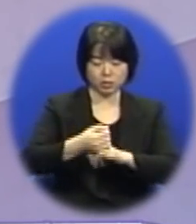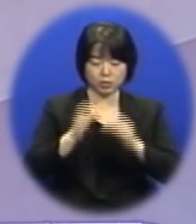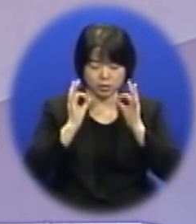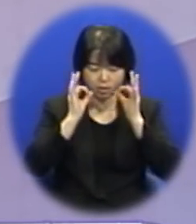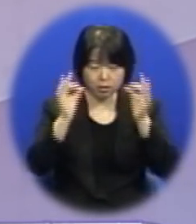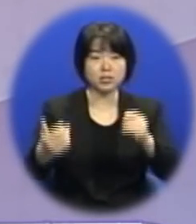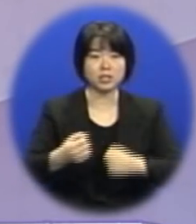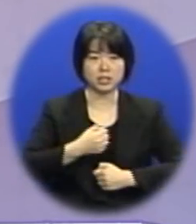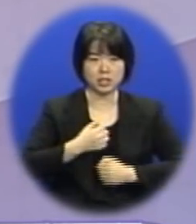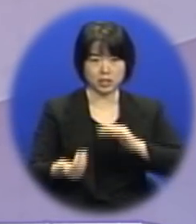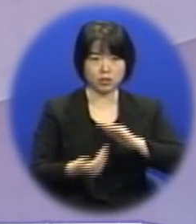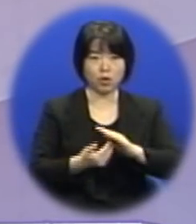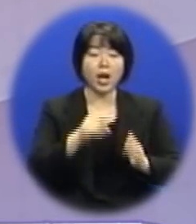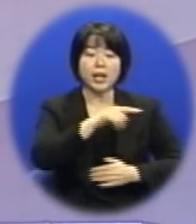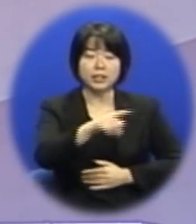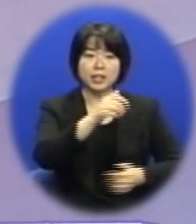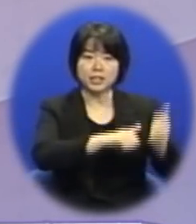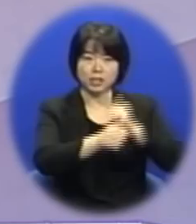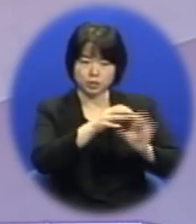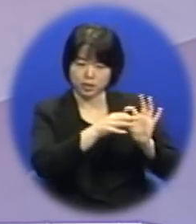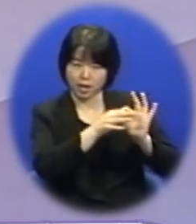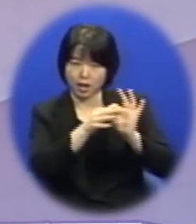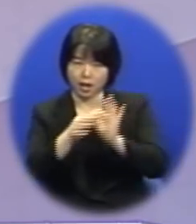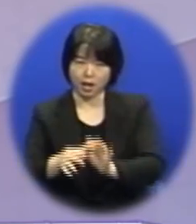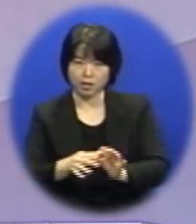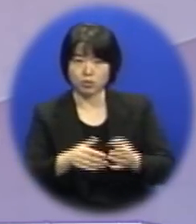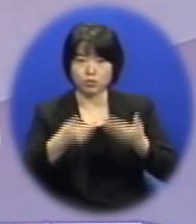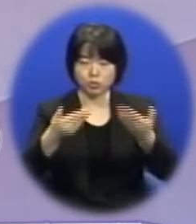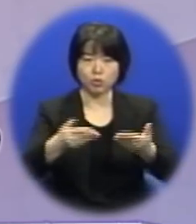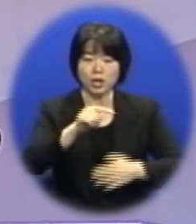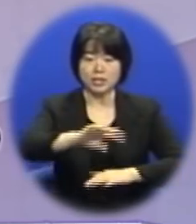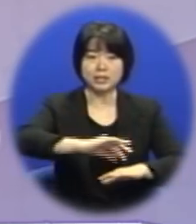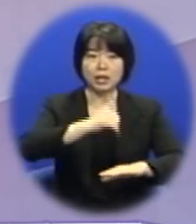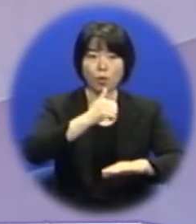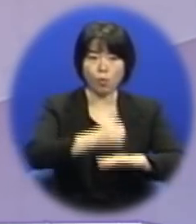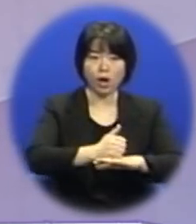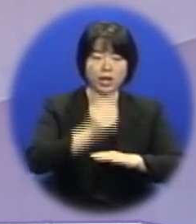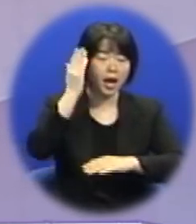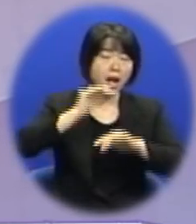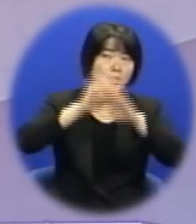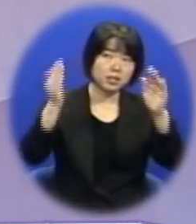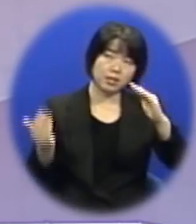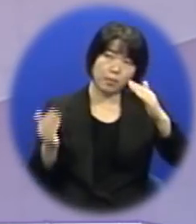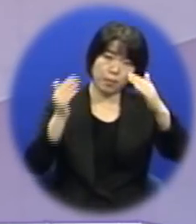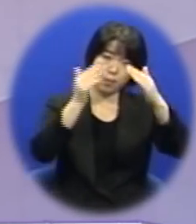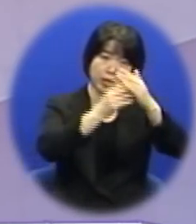자손을 길이길이 이어주며 그의 왕위를 하늘이 닿을 때까지 지켜주겠다.